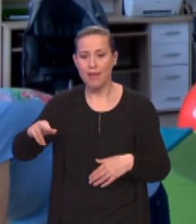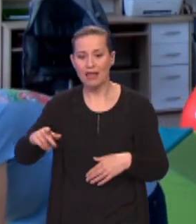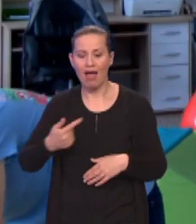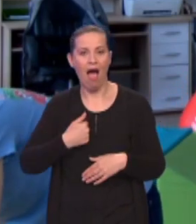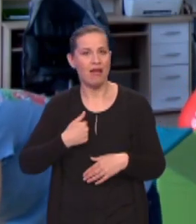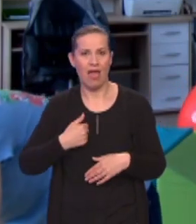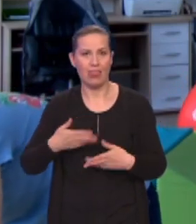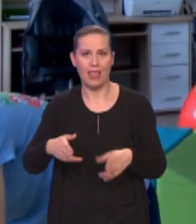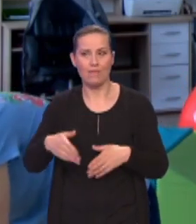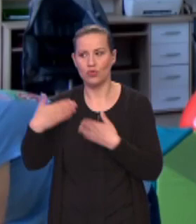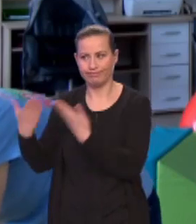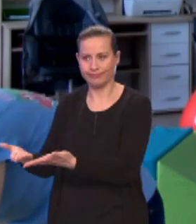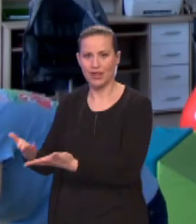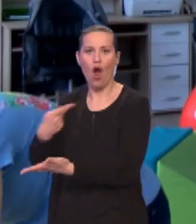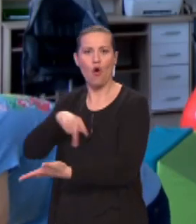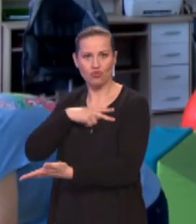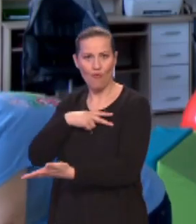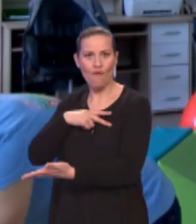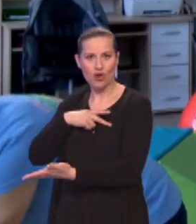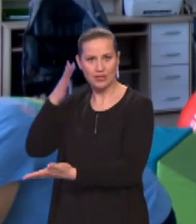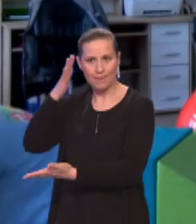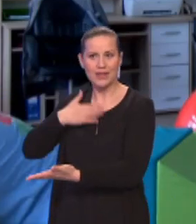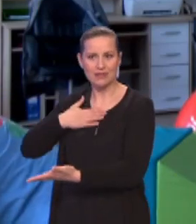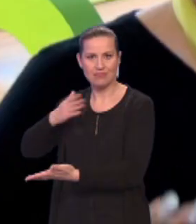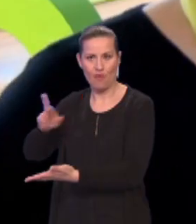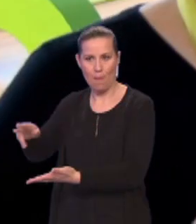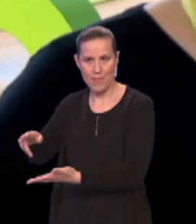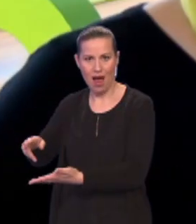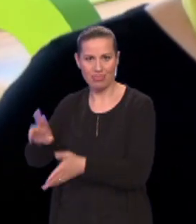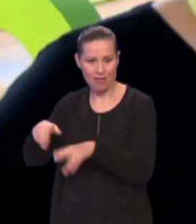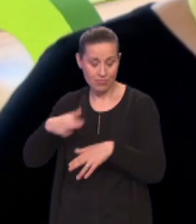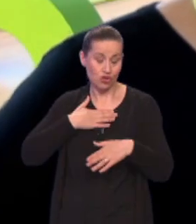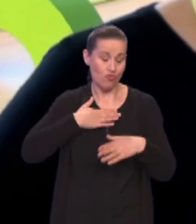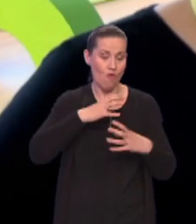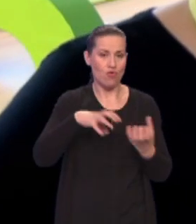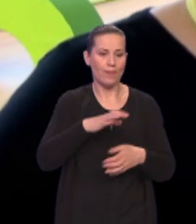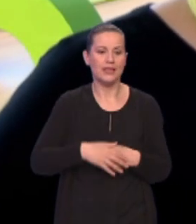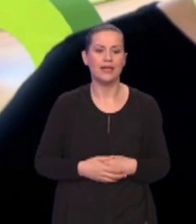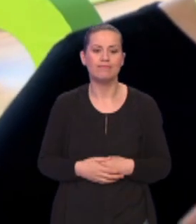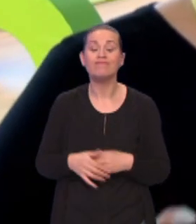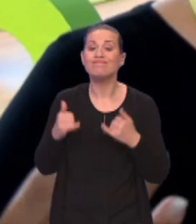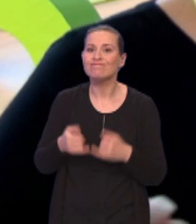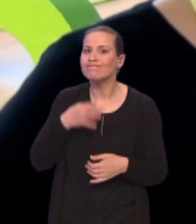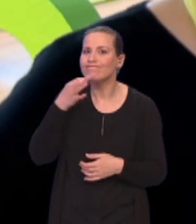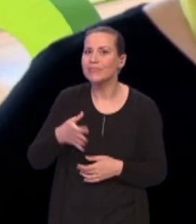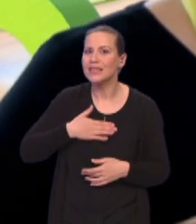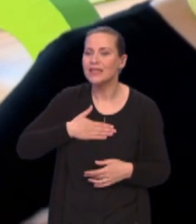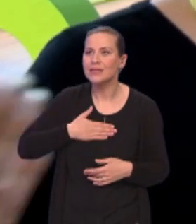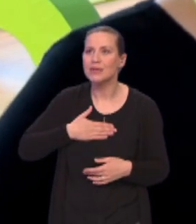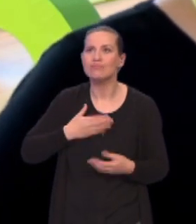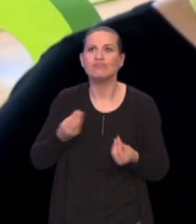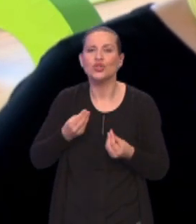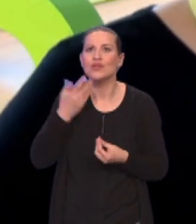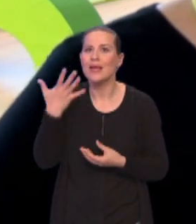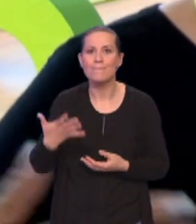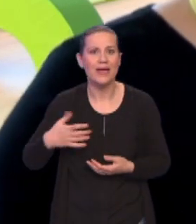na njega svaliti odgovornost da on brine danas, sutra, on će imati svoju obitelj. Već mi sebi postavljamo ta neka pitanja, pa šta će biti za 5 godina, pa šta